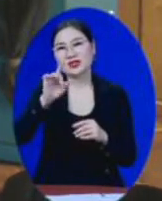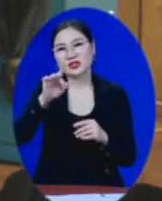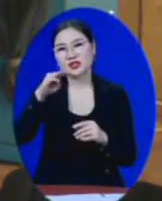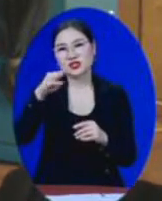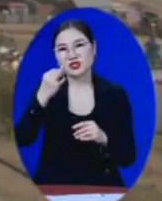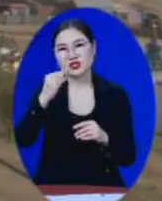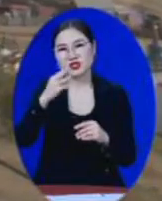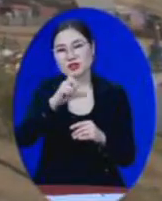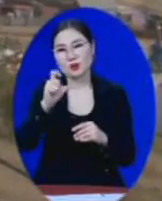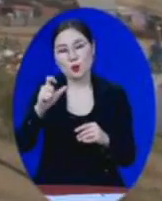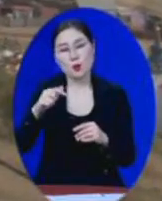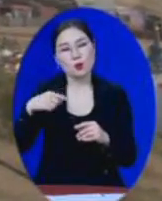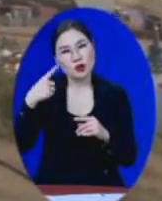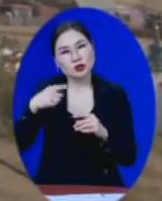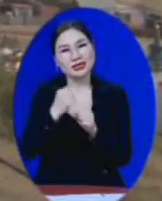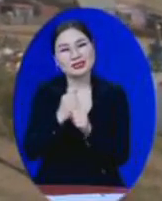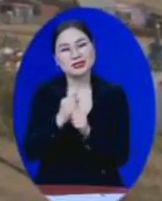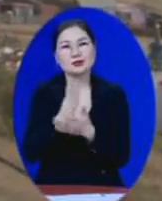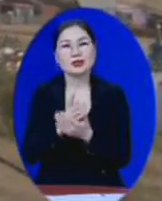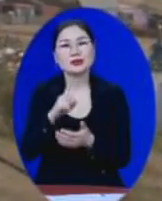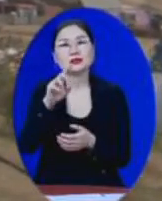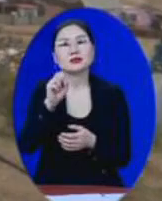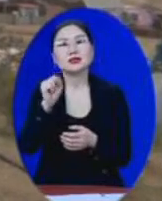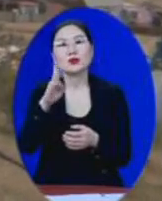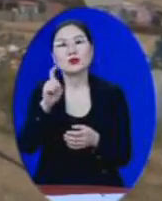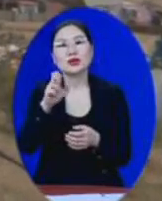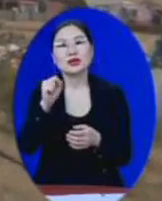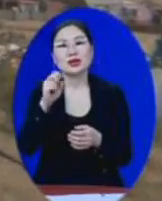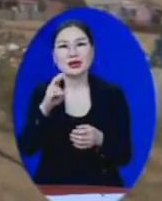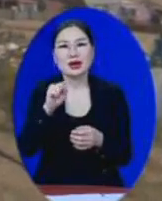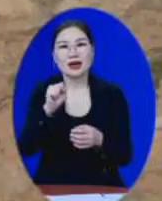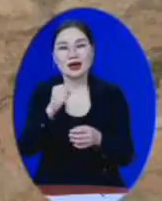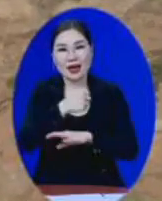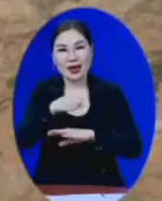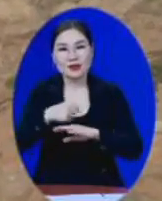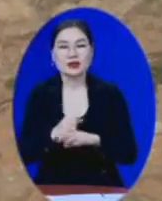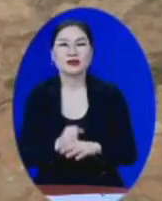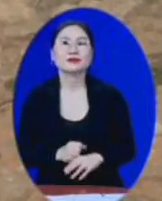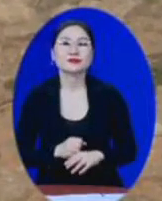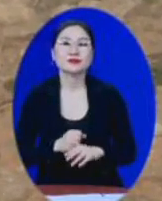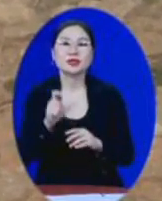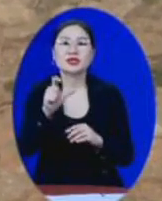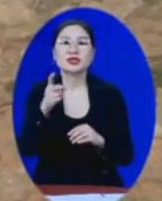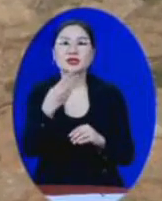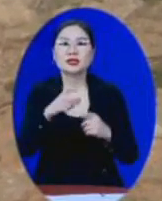мэлцтэйгээр ажиллаж байна. Завхан аймаг байгалийн асар их шимтэй нутаг. Үүнийг эдийн засгийн